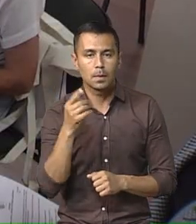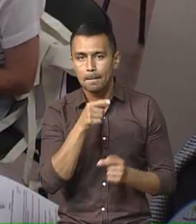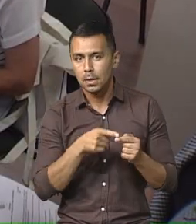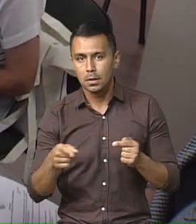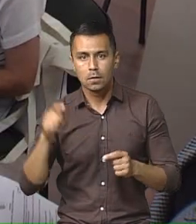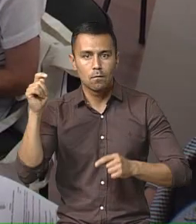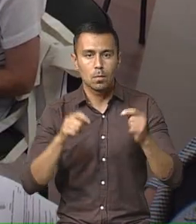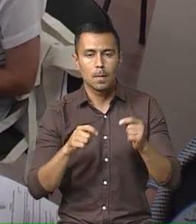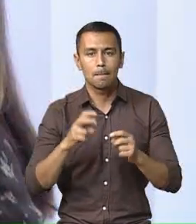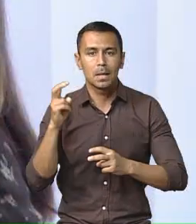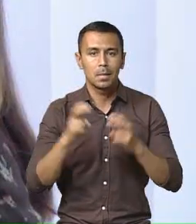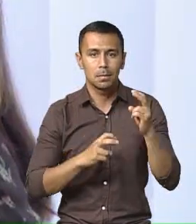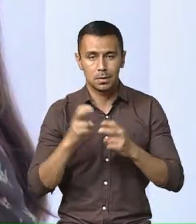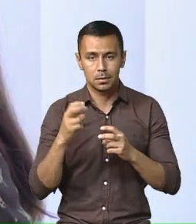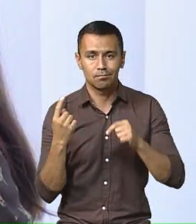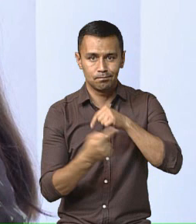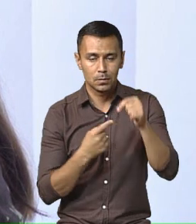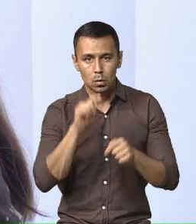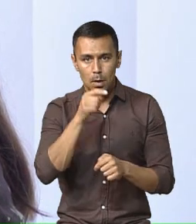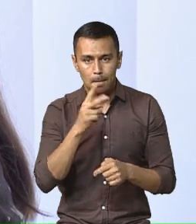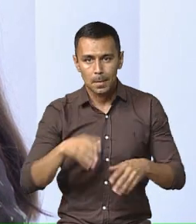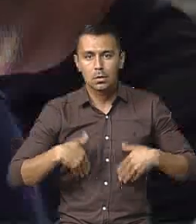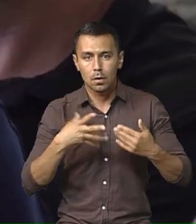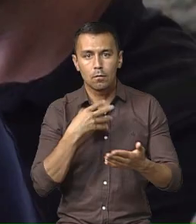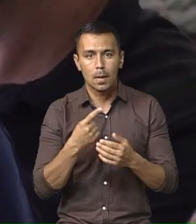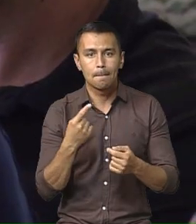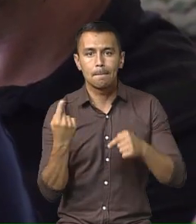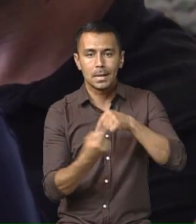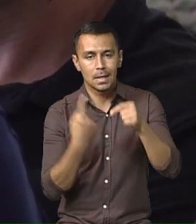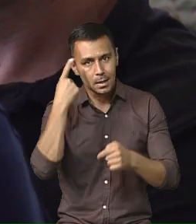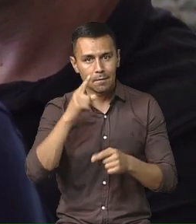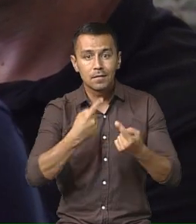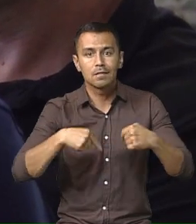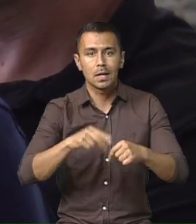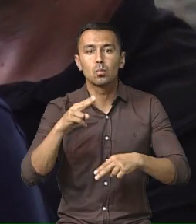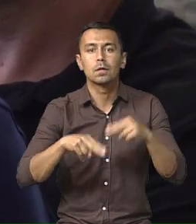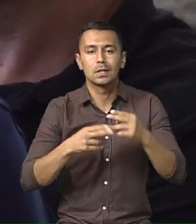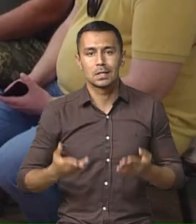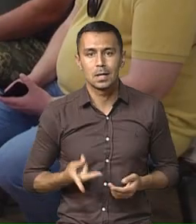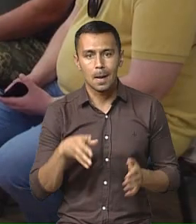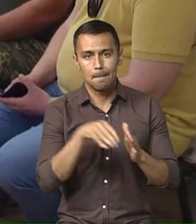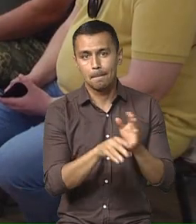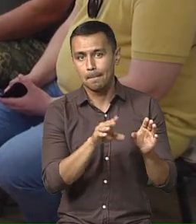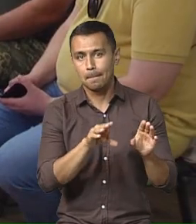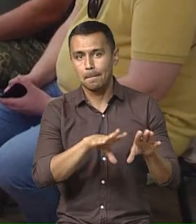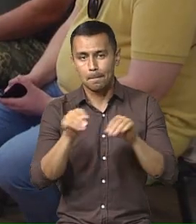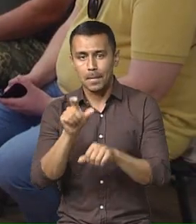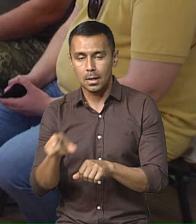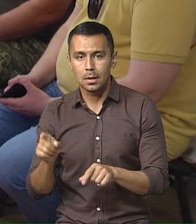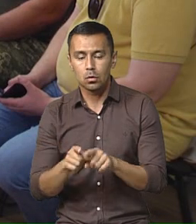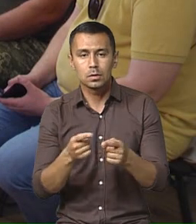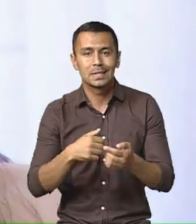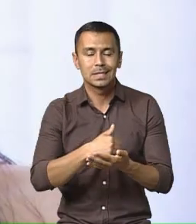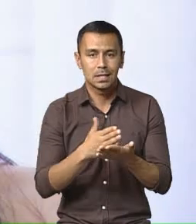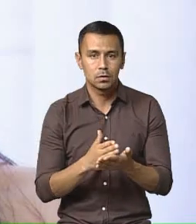форуму підприємці з Луганщини презентували свої бізнес-ідеї у сфері будівництва житла для переселенців, а також сервісу з оренди